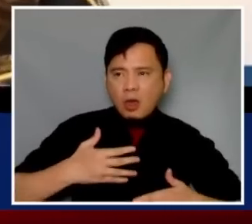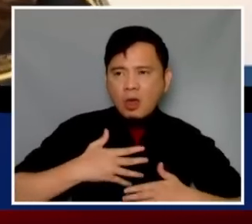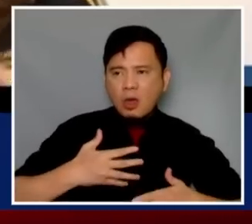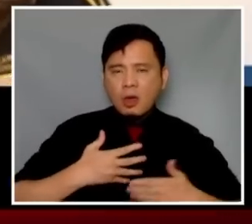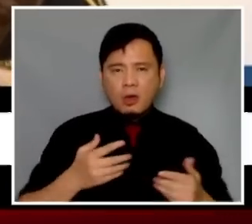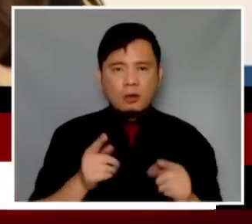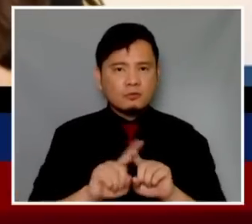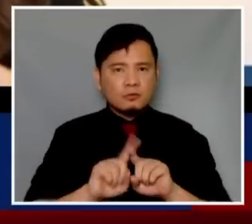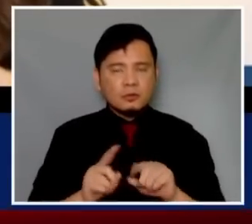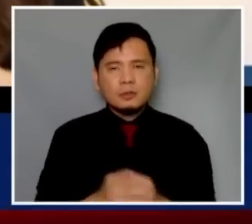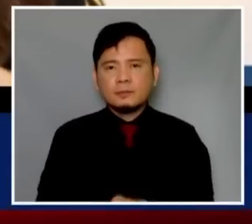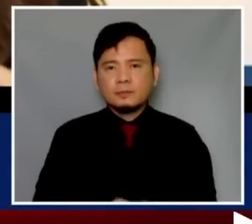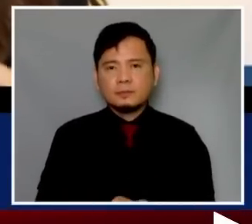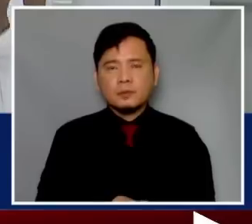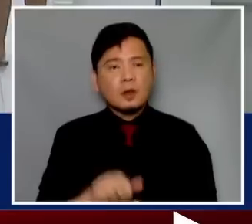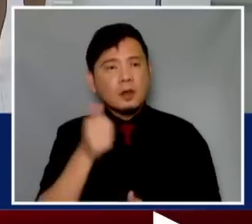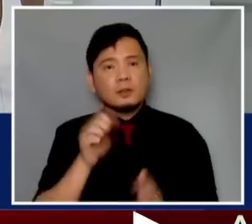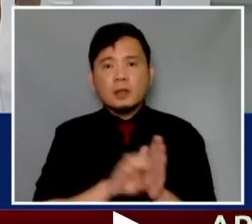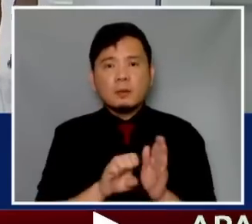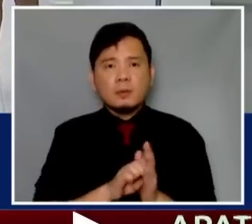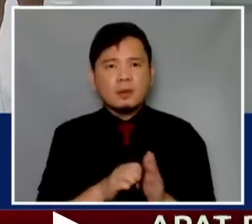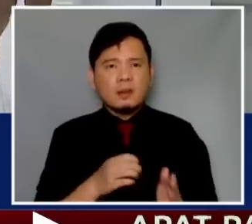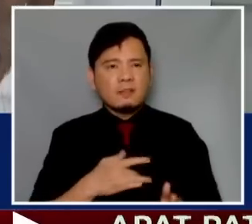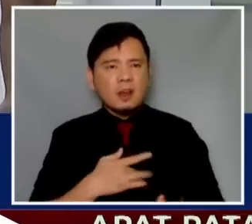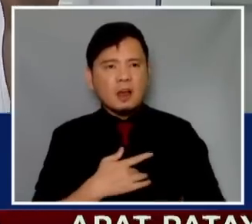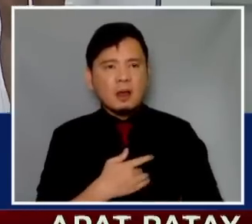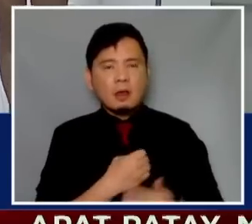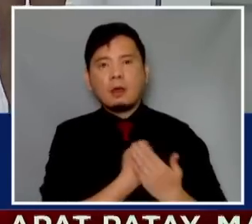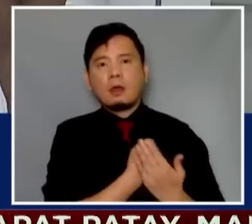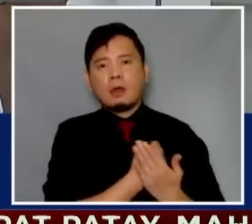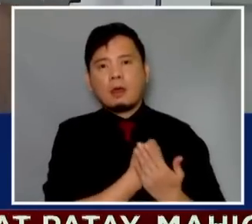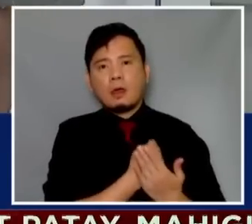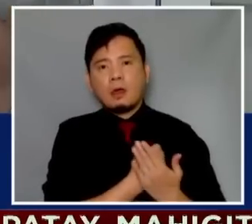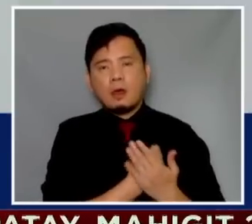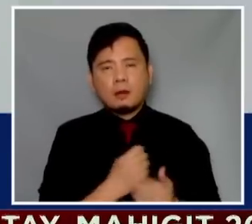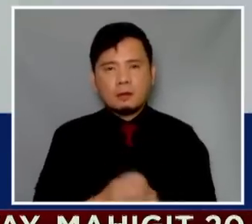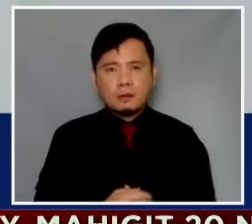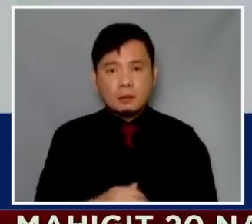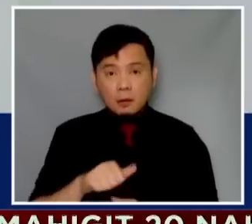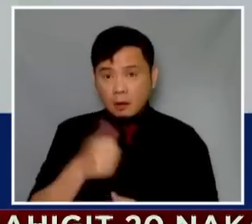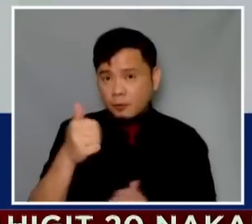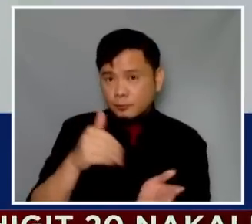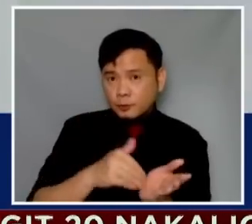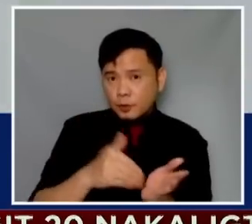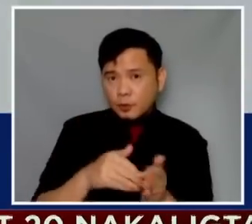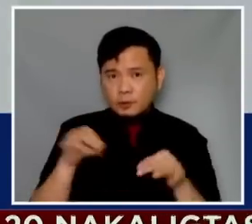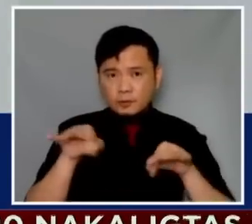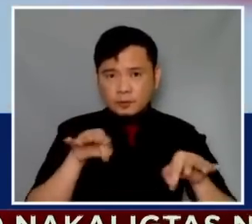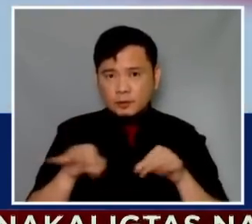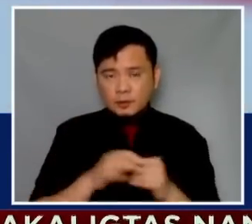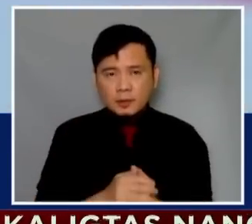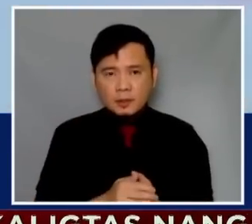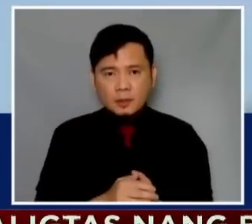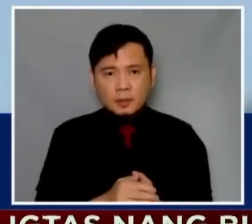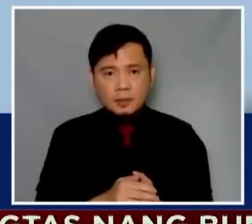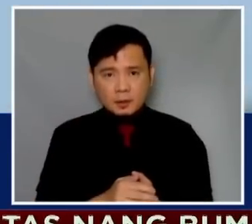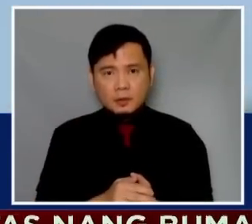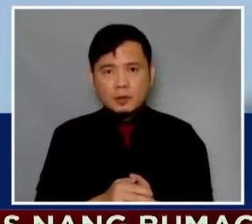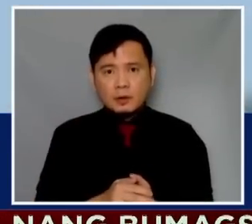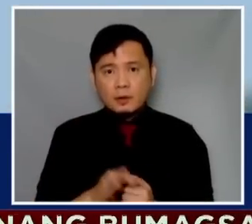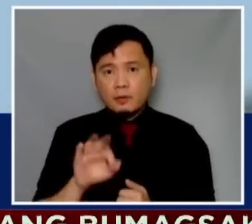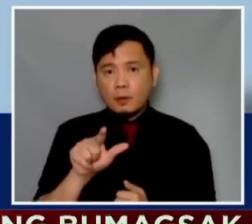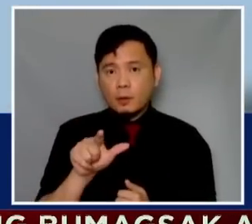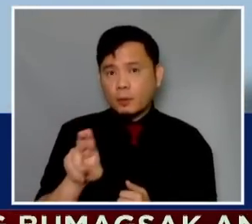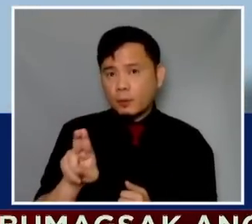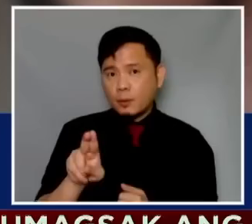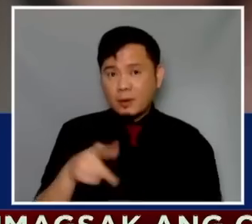nila. Yung iba, pumapalya ang puso. Paliwanag naman ng isa pang doktor, yearly ang flu vaccine dahil gaya